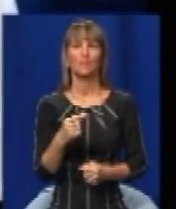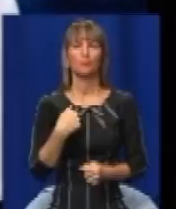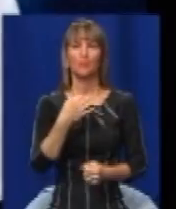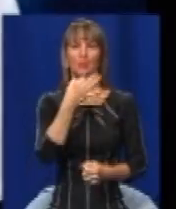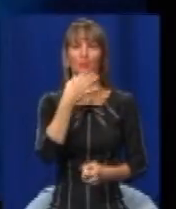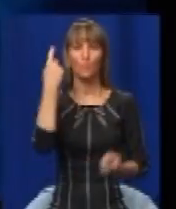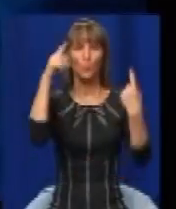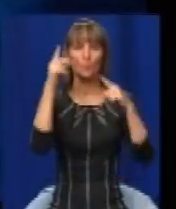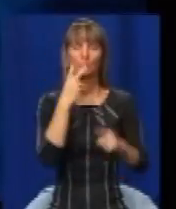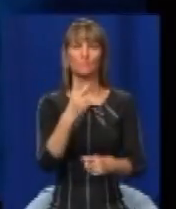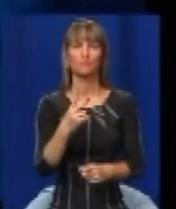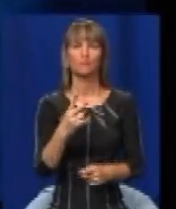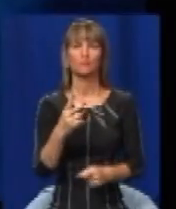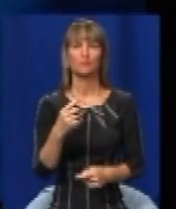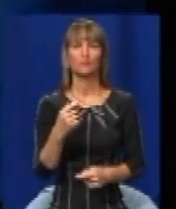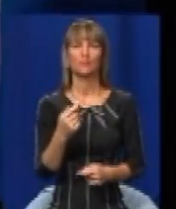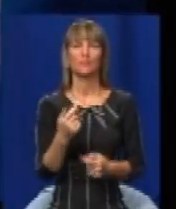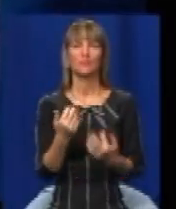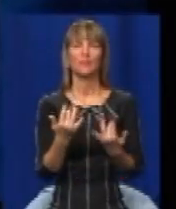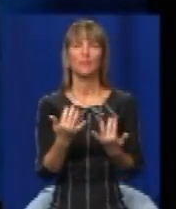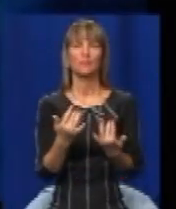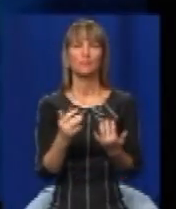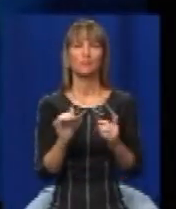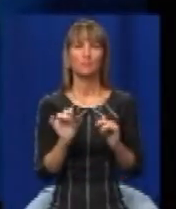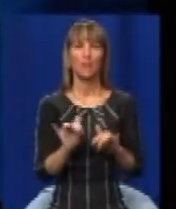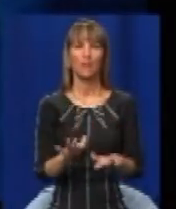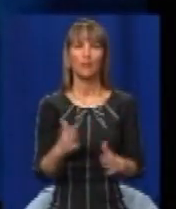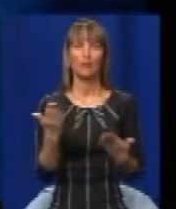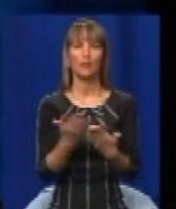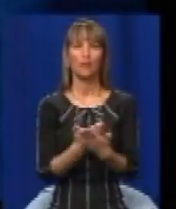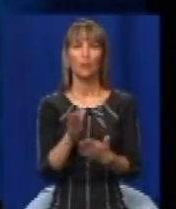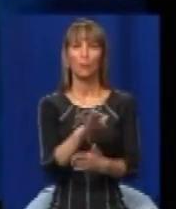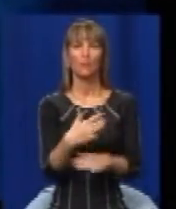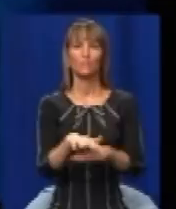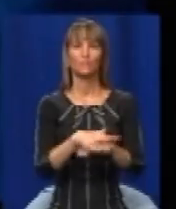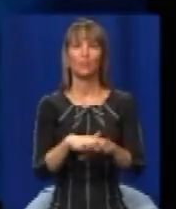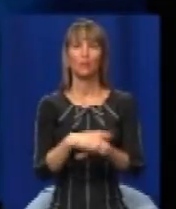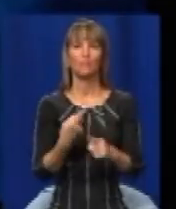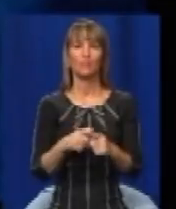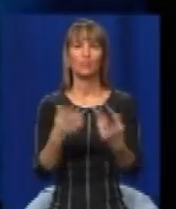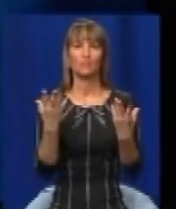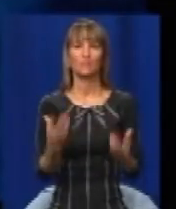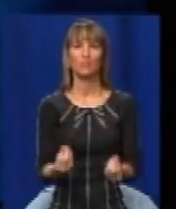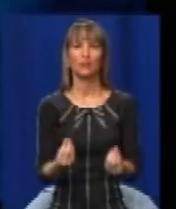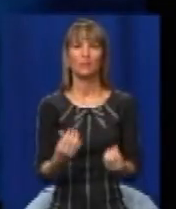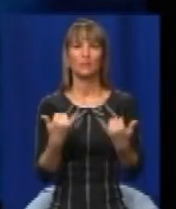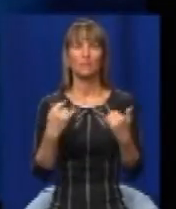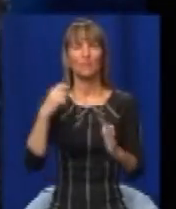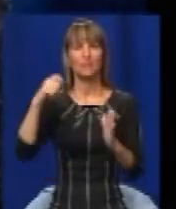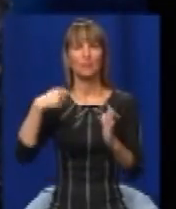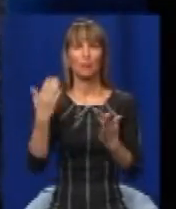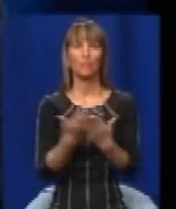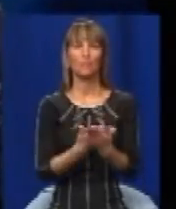мультики смотреть. Есть такой день кино международный. В этот день все люди снимают